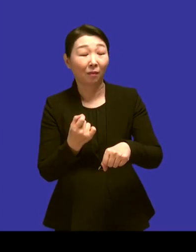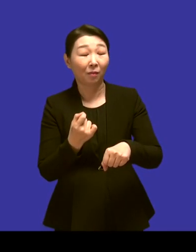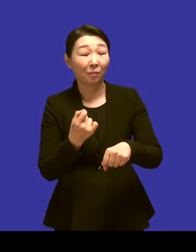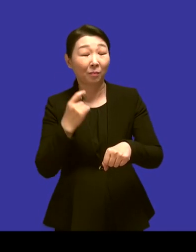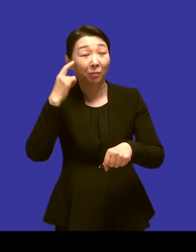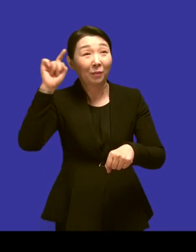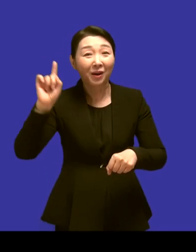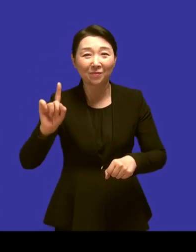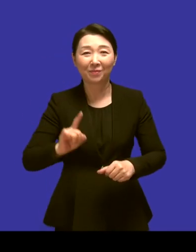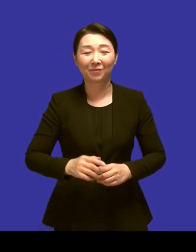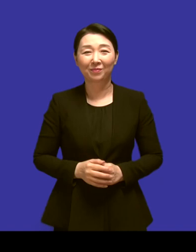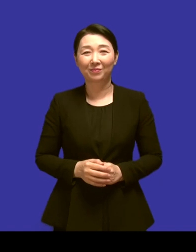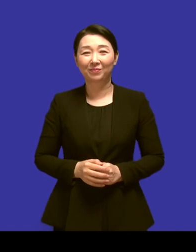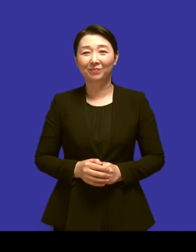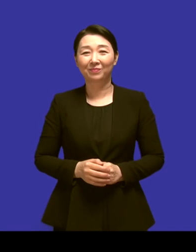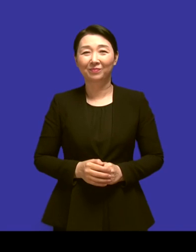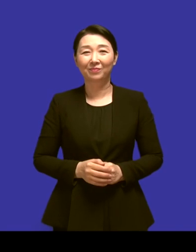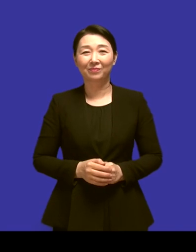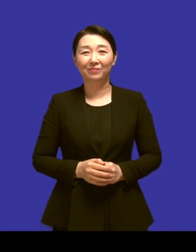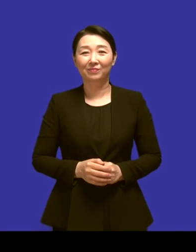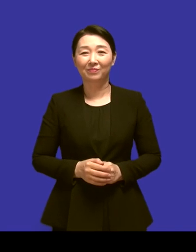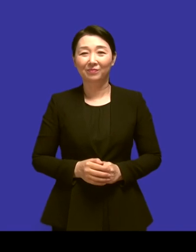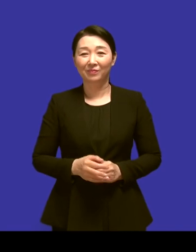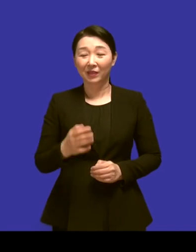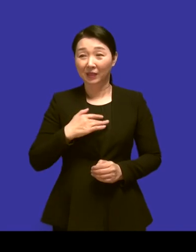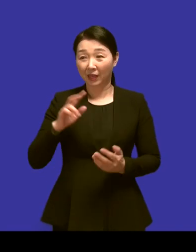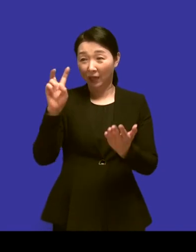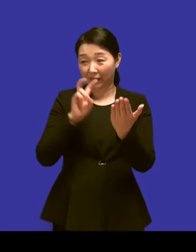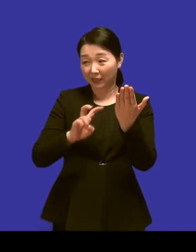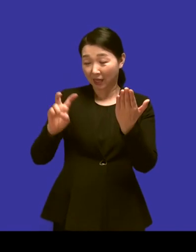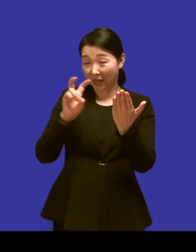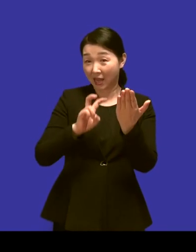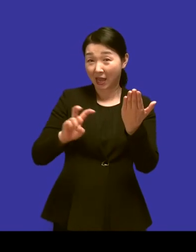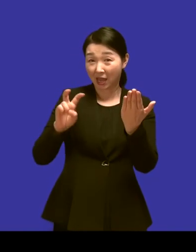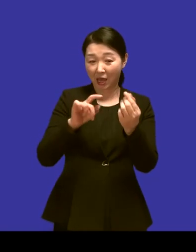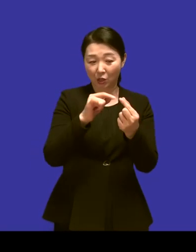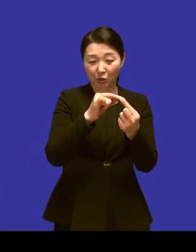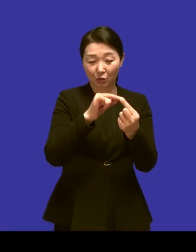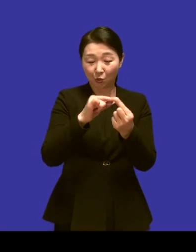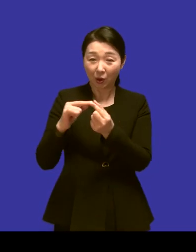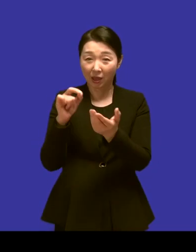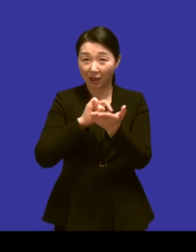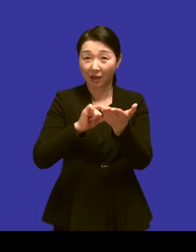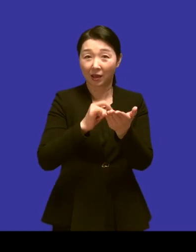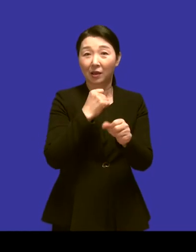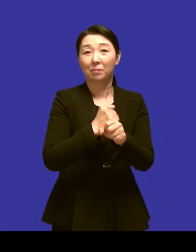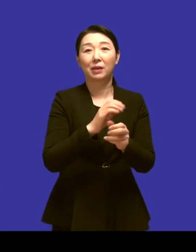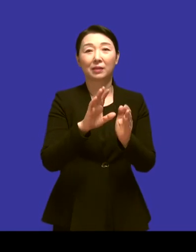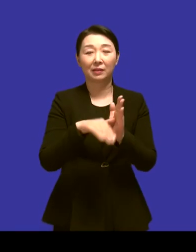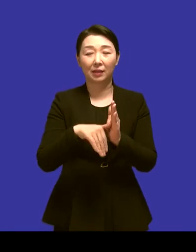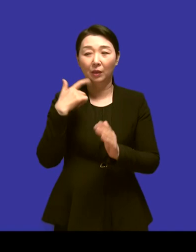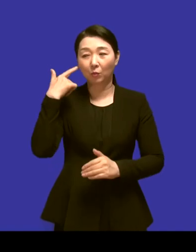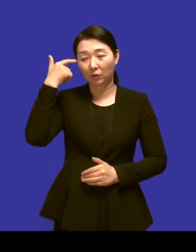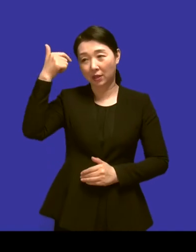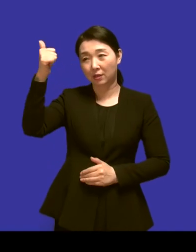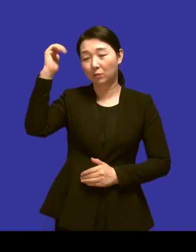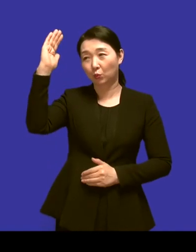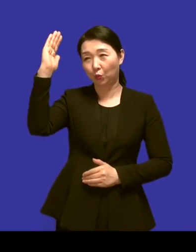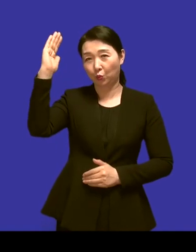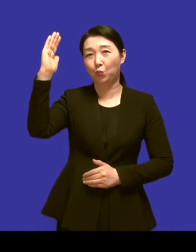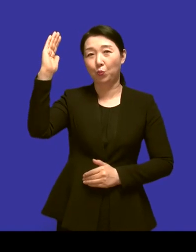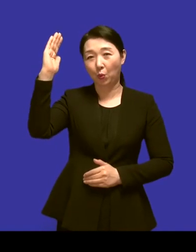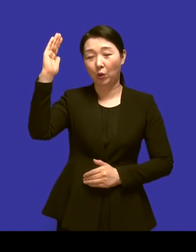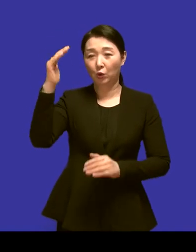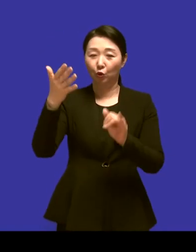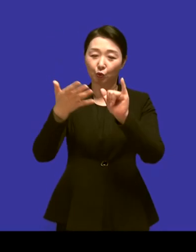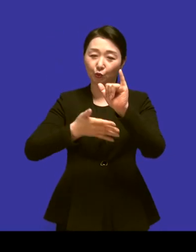그런 생각을 하셨어요? 이제 제가 그 찬양을 그 곡을 만들 당시에 네. 이제 그 목사님의 설교를 이제